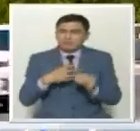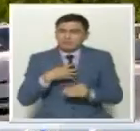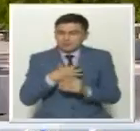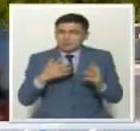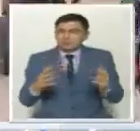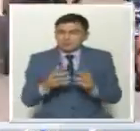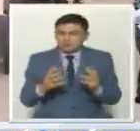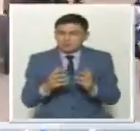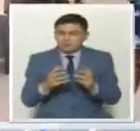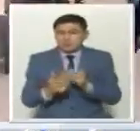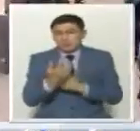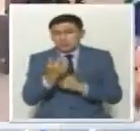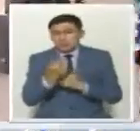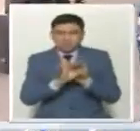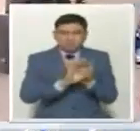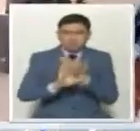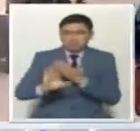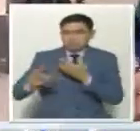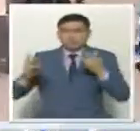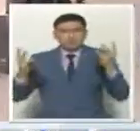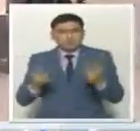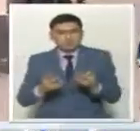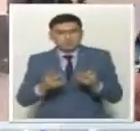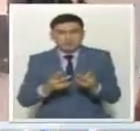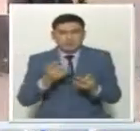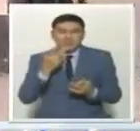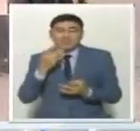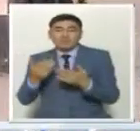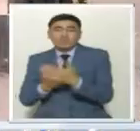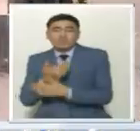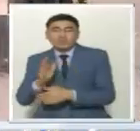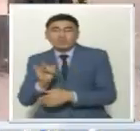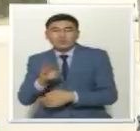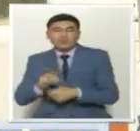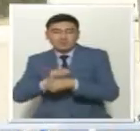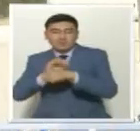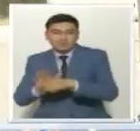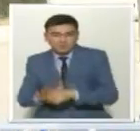кетейік, жаңа штамм облыстан бөлек Қарағанды, Павлодар, Нұр-Сұлтаннан да анықталды.